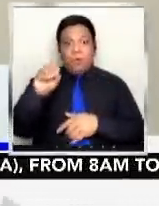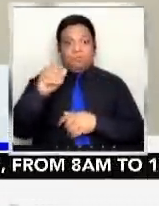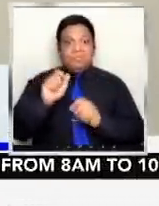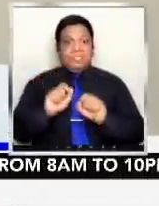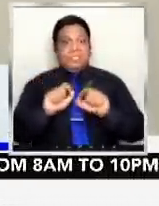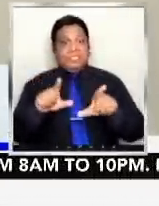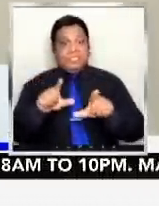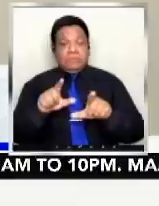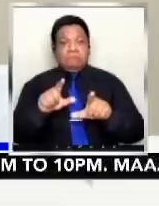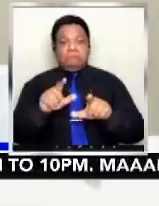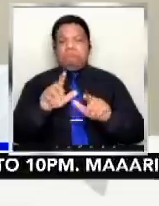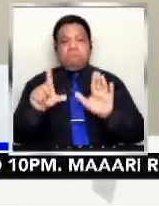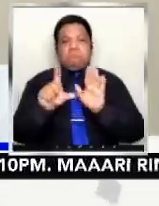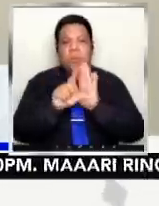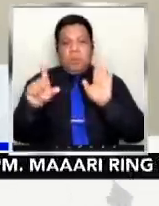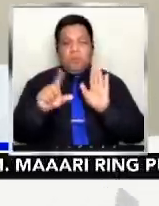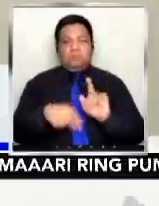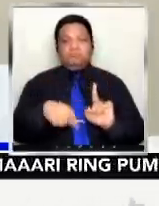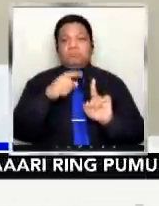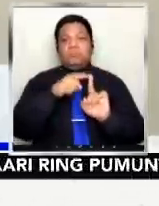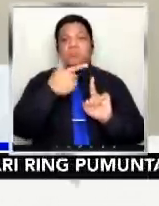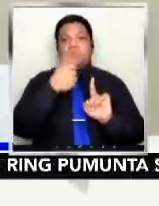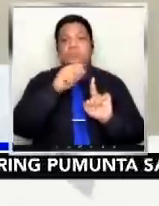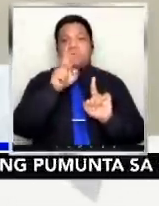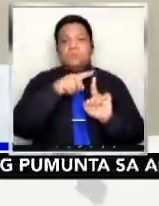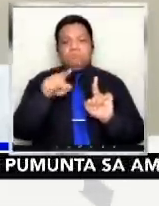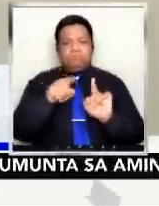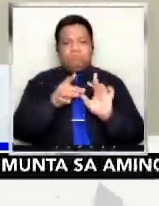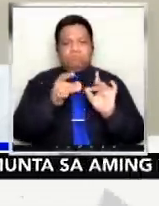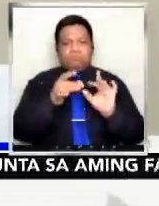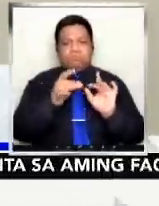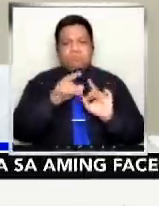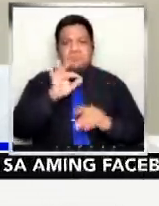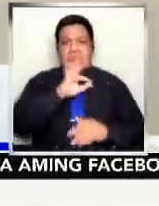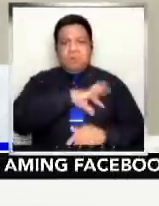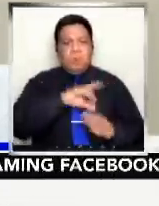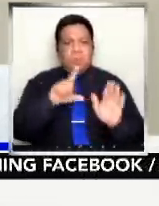on this. The government is the one responsible for the indemnity, and with that,